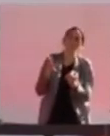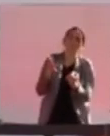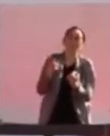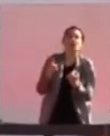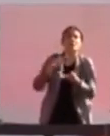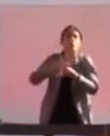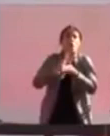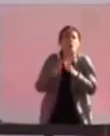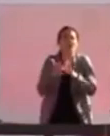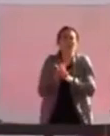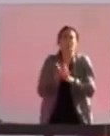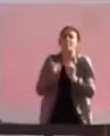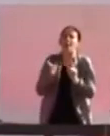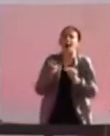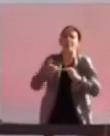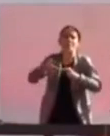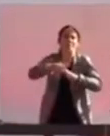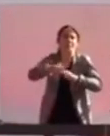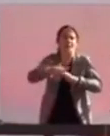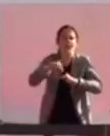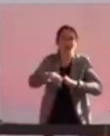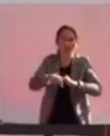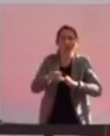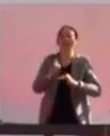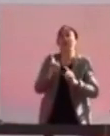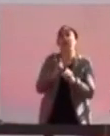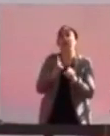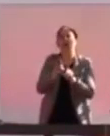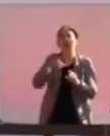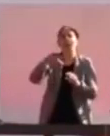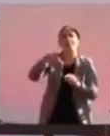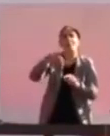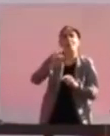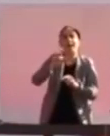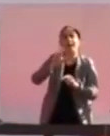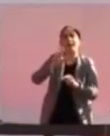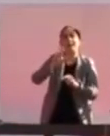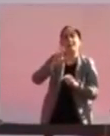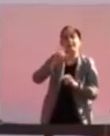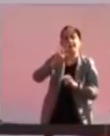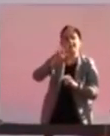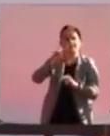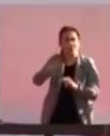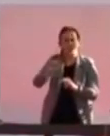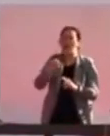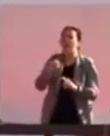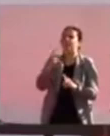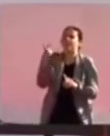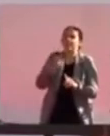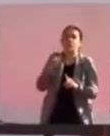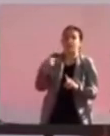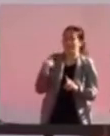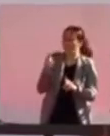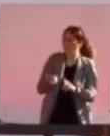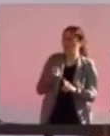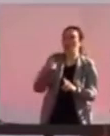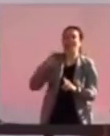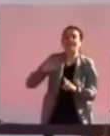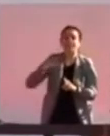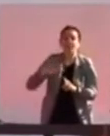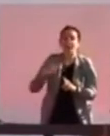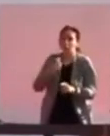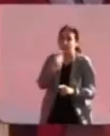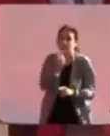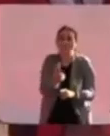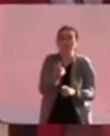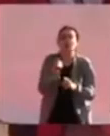iva spero che finora si è emerso un tema fondamentale è garantire il diritto alla salute della popolazione e